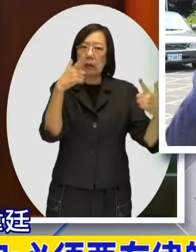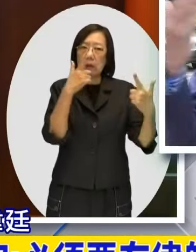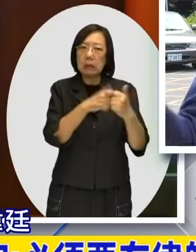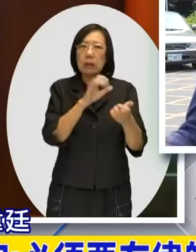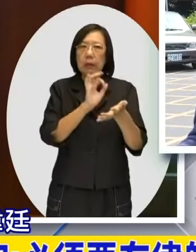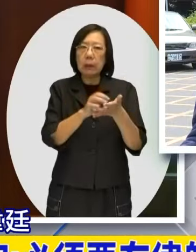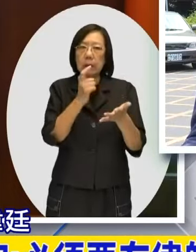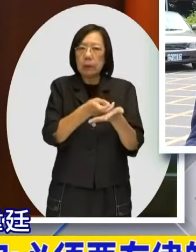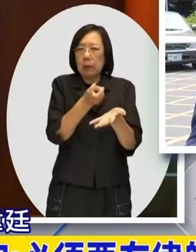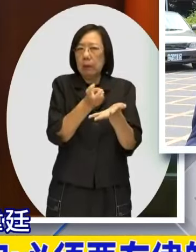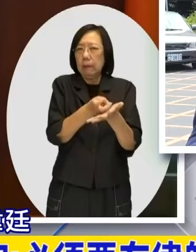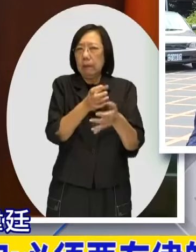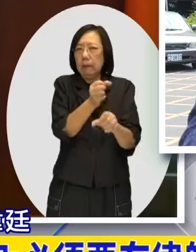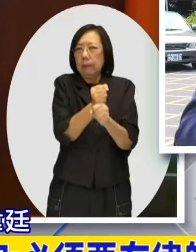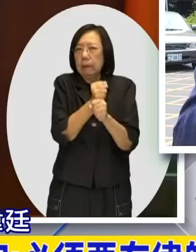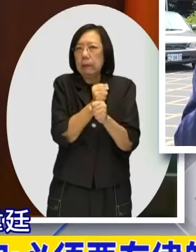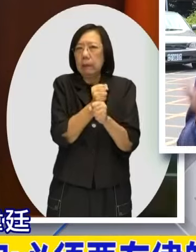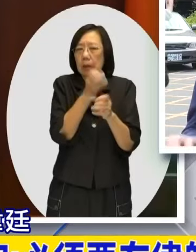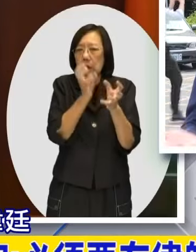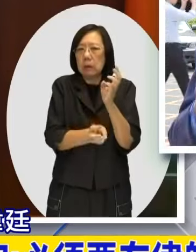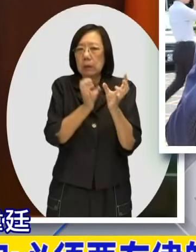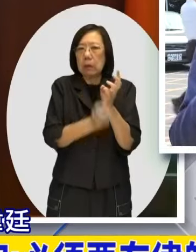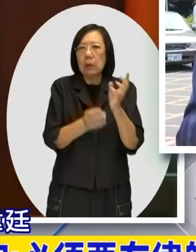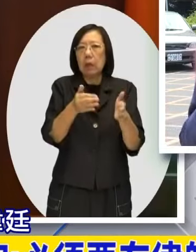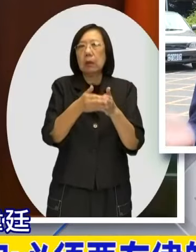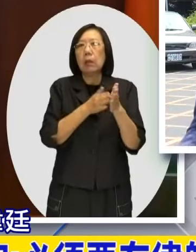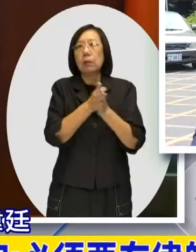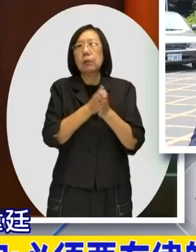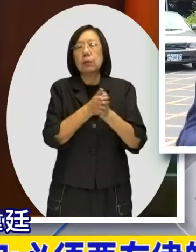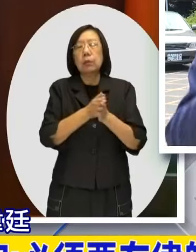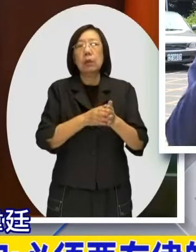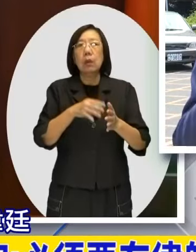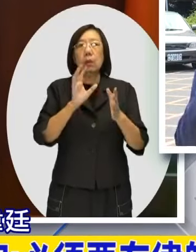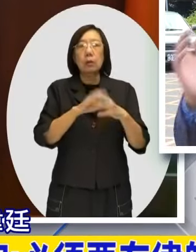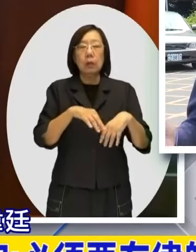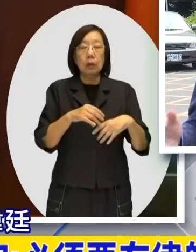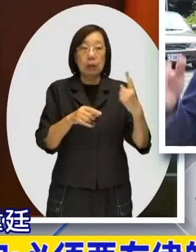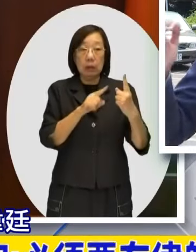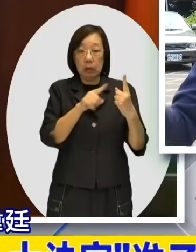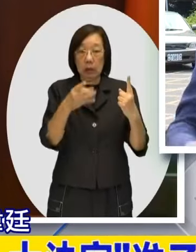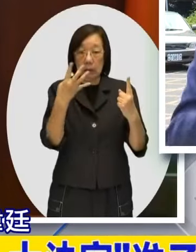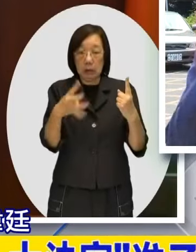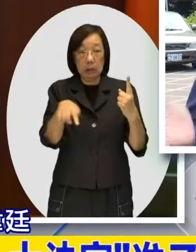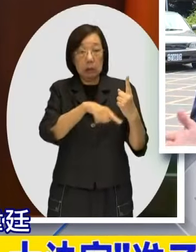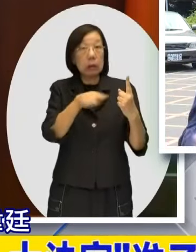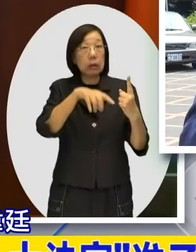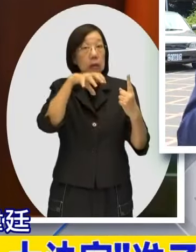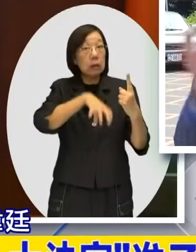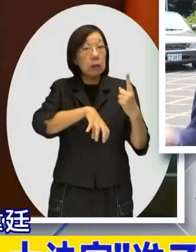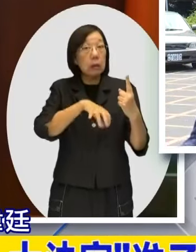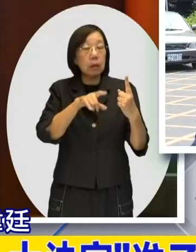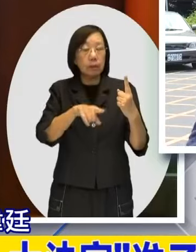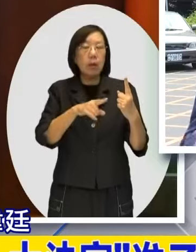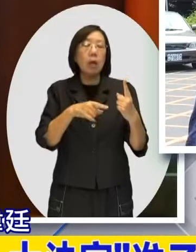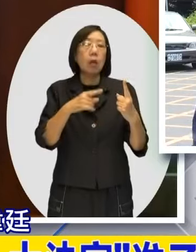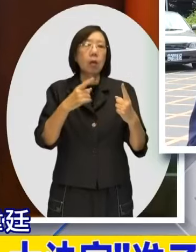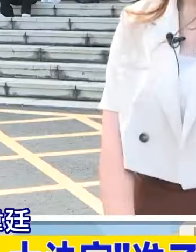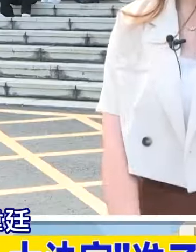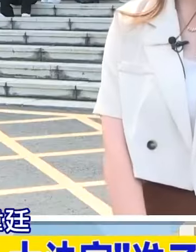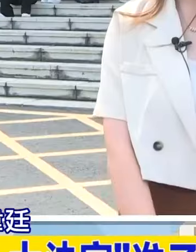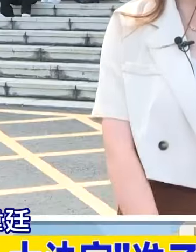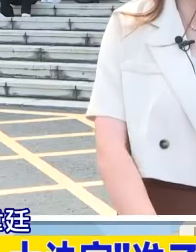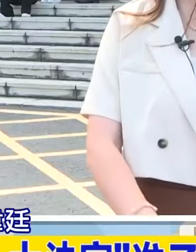很可能最后没有办法判处死刑了。所以这37名死刑犯，很可能最后翻案的结果通通都没有死